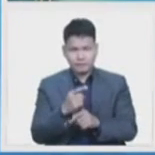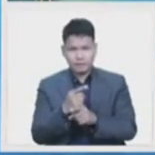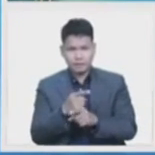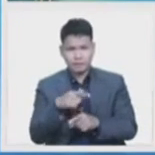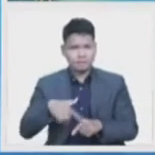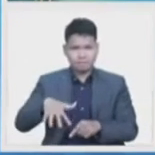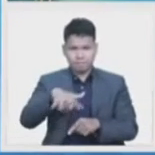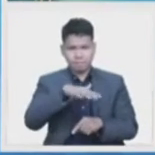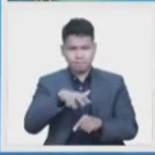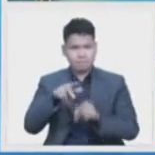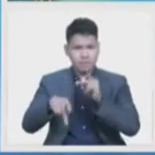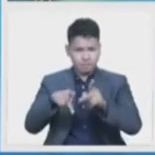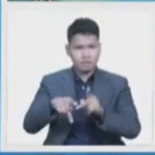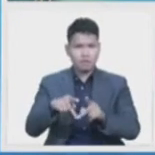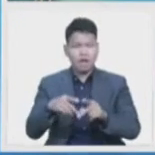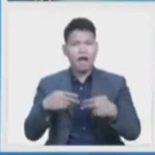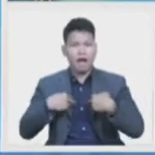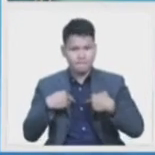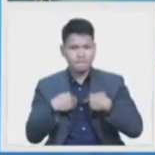mga tao nakasala.